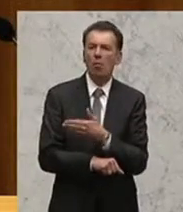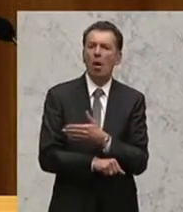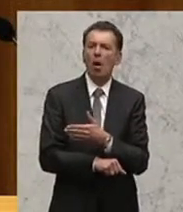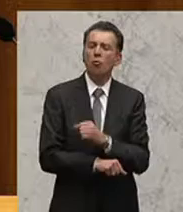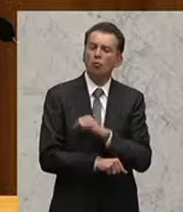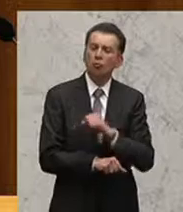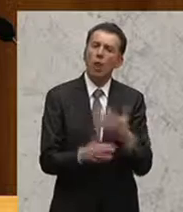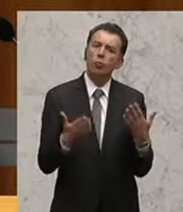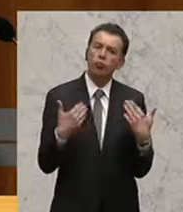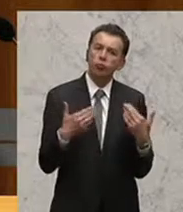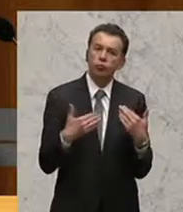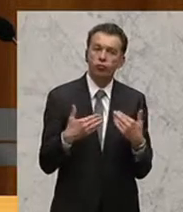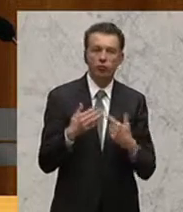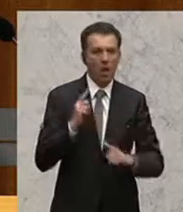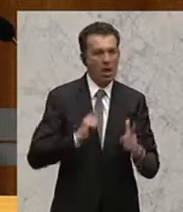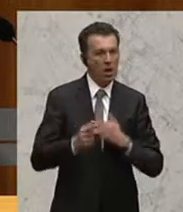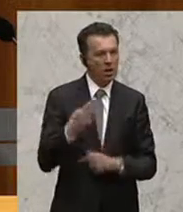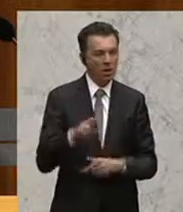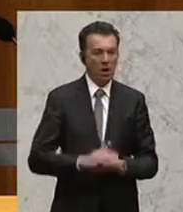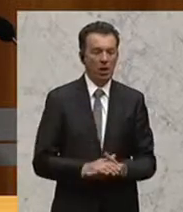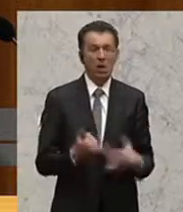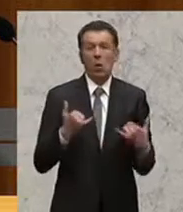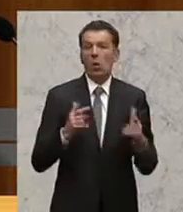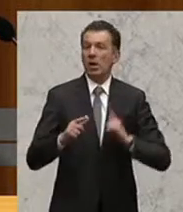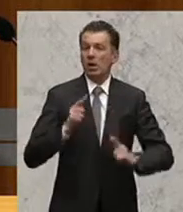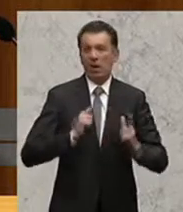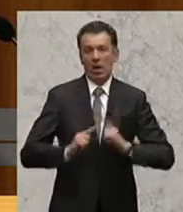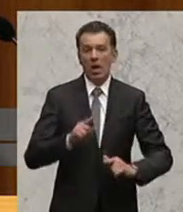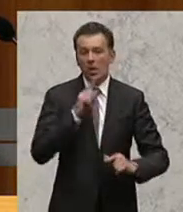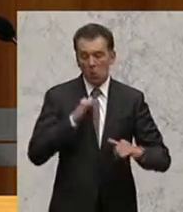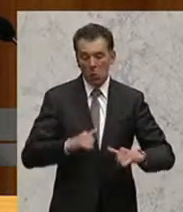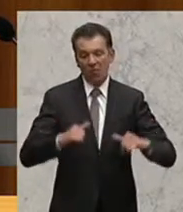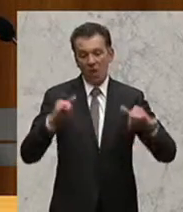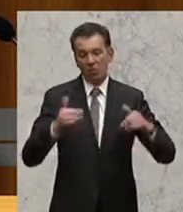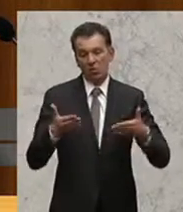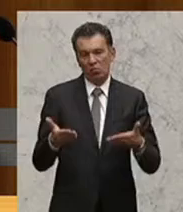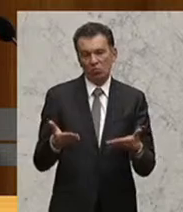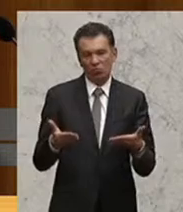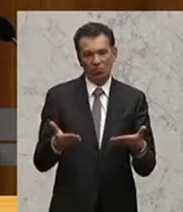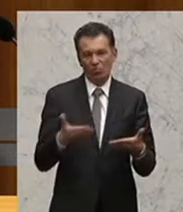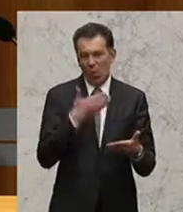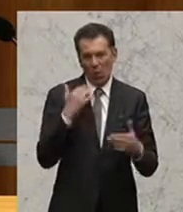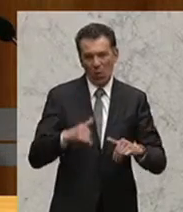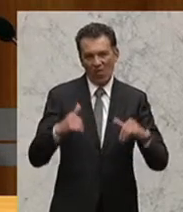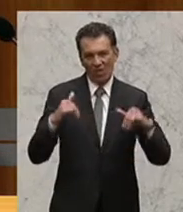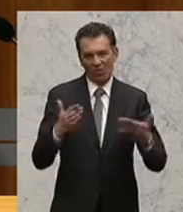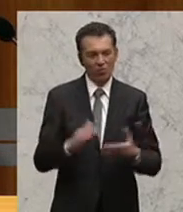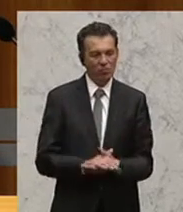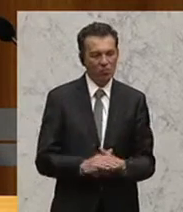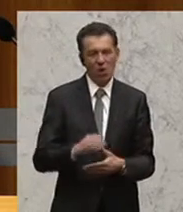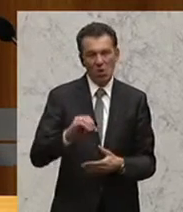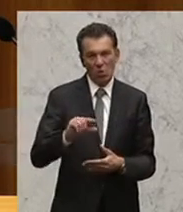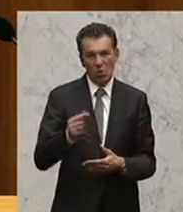rasch erholen wird, dann war dem nicht so. Wir haben heute leider nur ein Wachstum, das man als solches ja eigentlich nicht mehr bezeichnen kann,